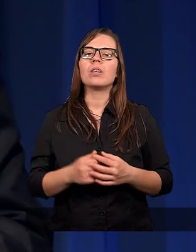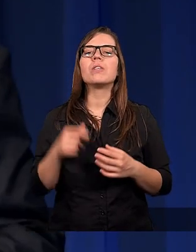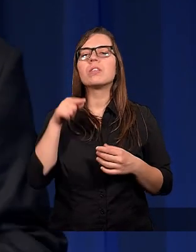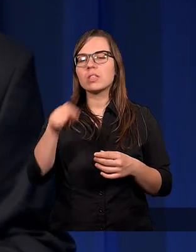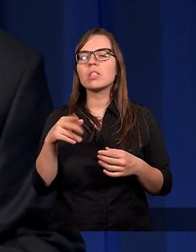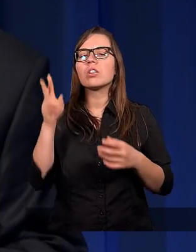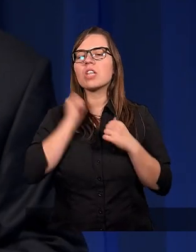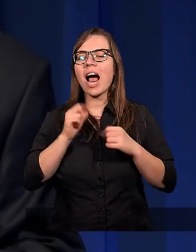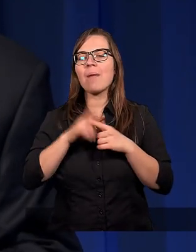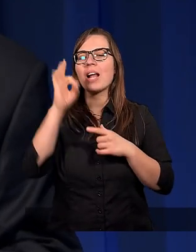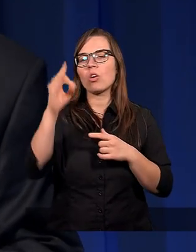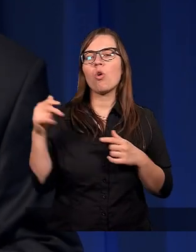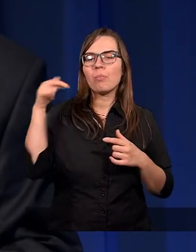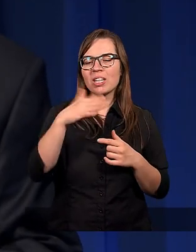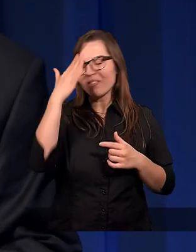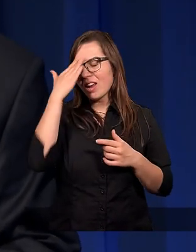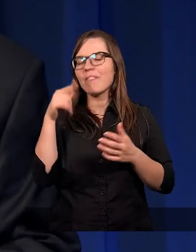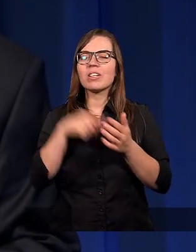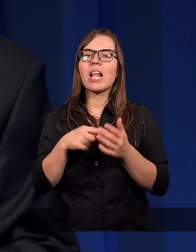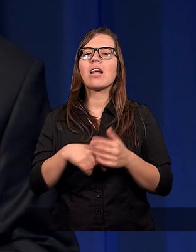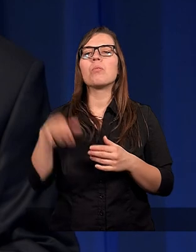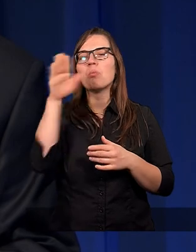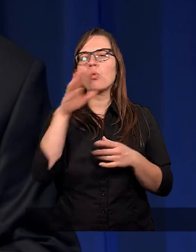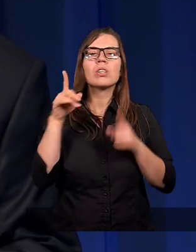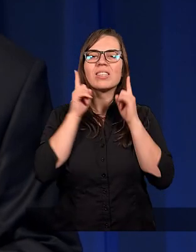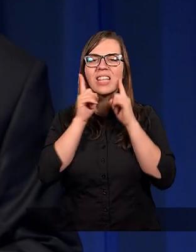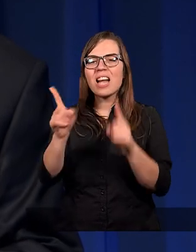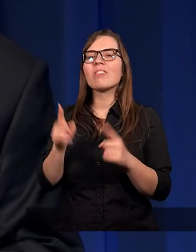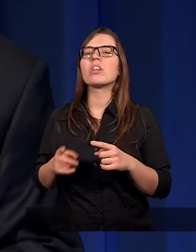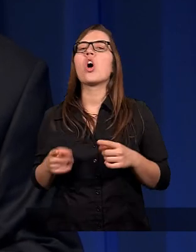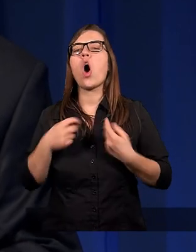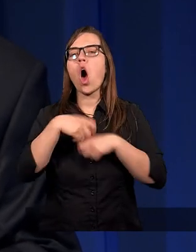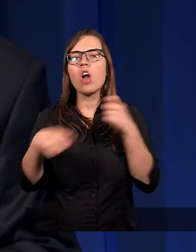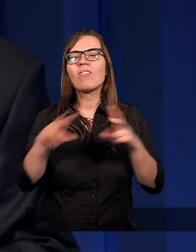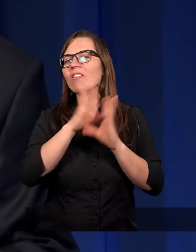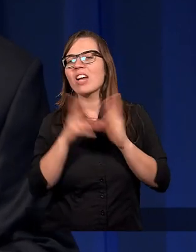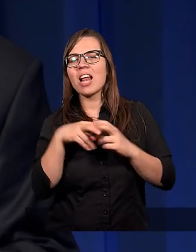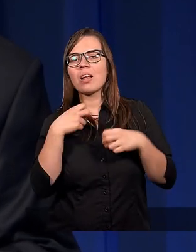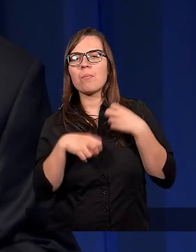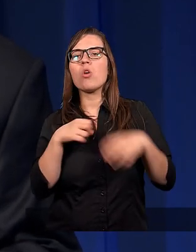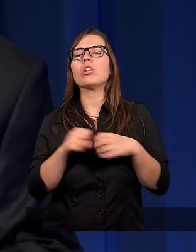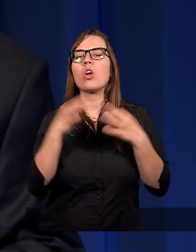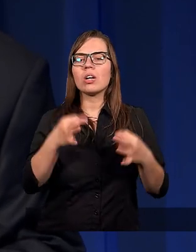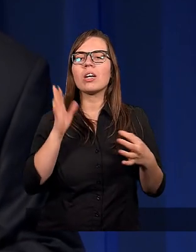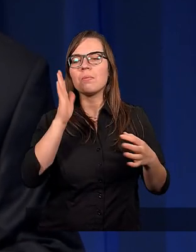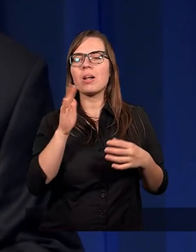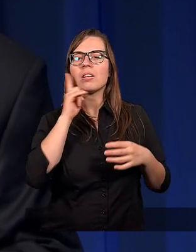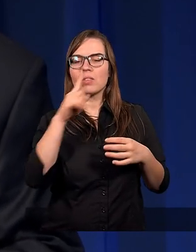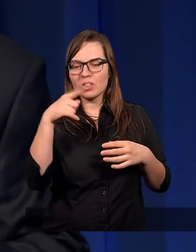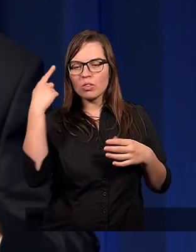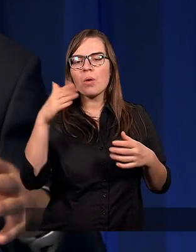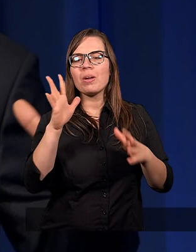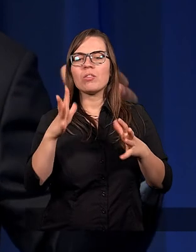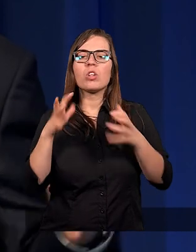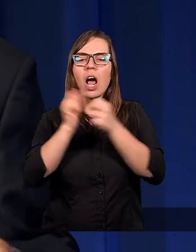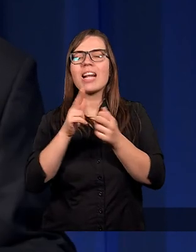Czekam na Jego przyjście. I wiem, że wtedy Bóg rzeczywiście rozwiąże wszelkie problemy. Wtedy będę Go widział, wtedy będę mógł Go dotknąć, będę mógł z